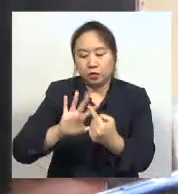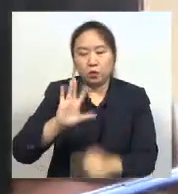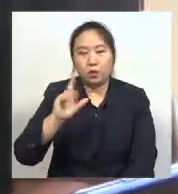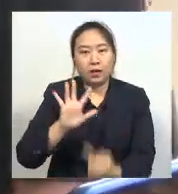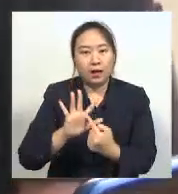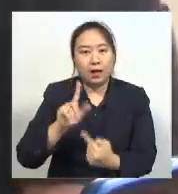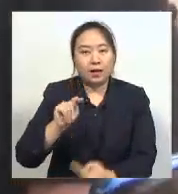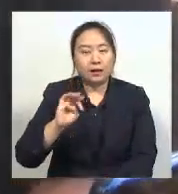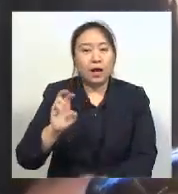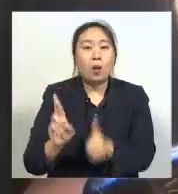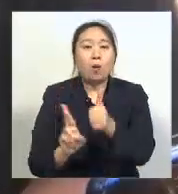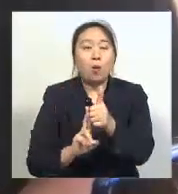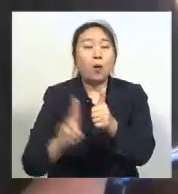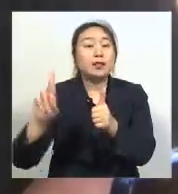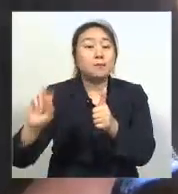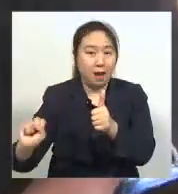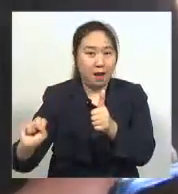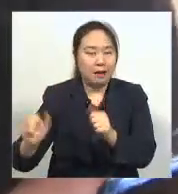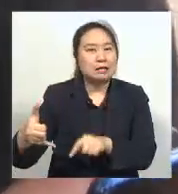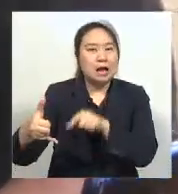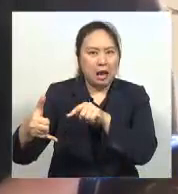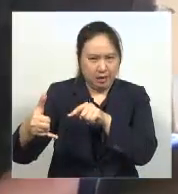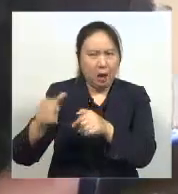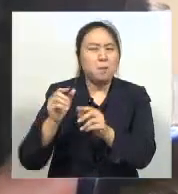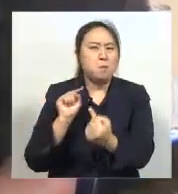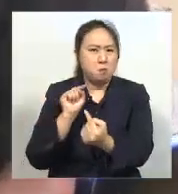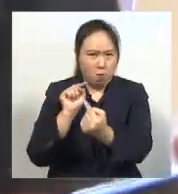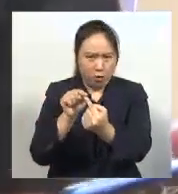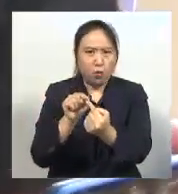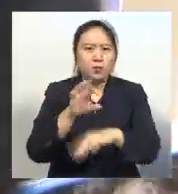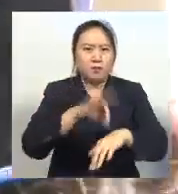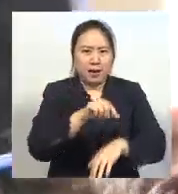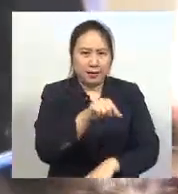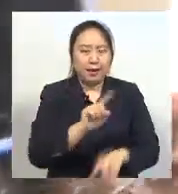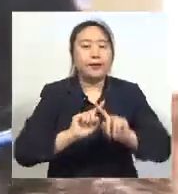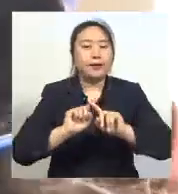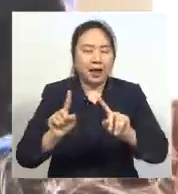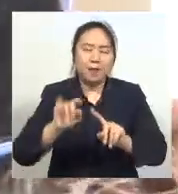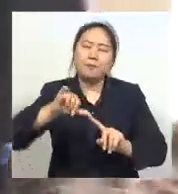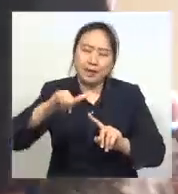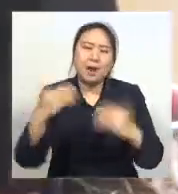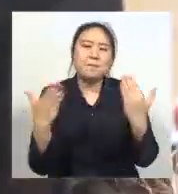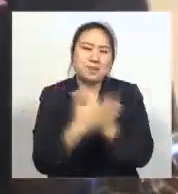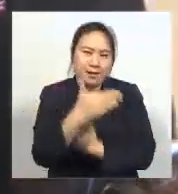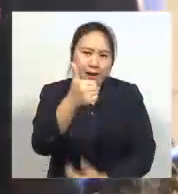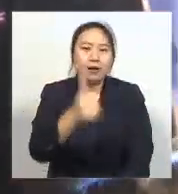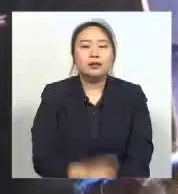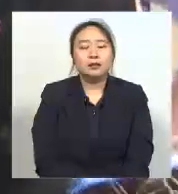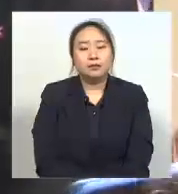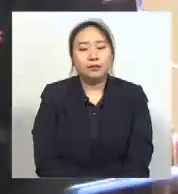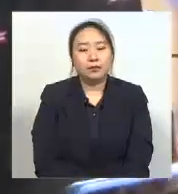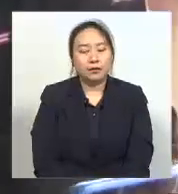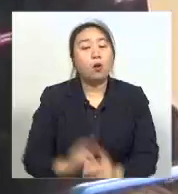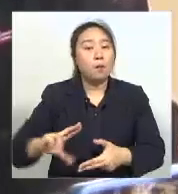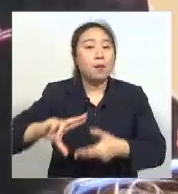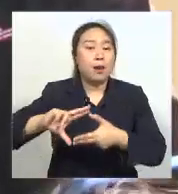ริญรองประธานรัฐสภาว่ามีความเหมาะสมที่จะทำหน้าที่นี้แต่ก็สามารถที่จะเปลี่ยนแปลงได้ในอนาคตยืนยันว่า